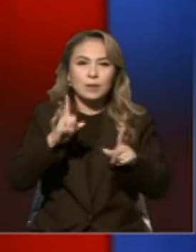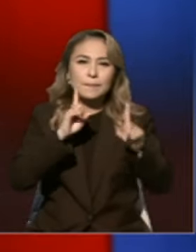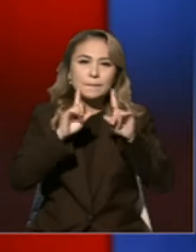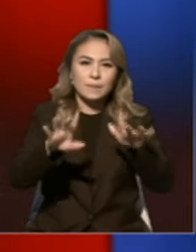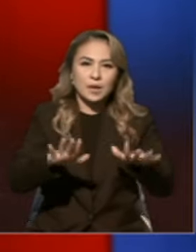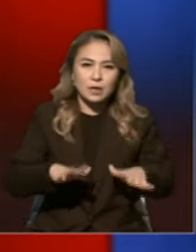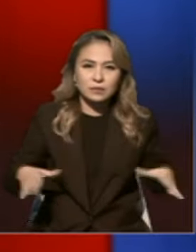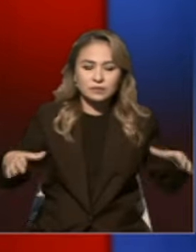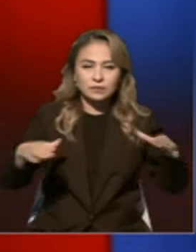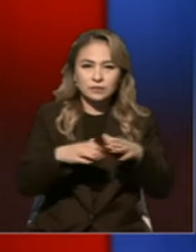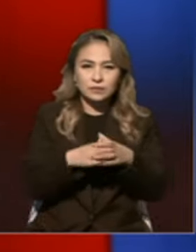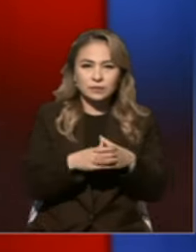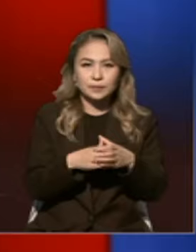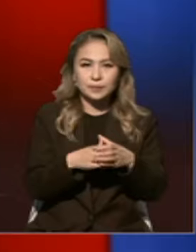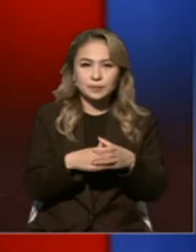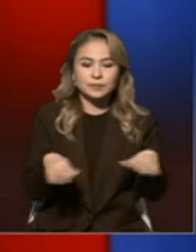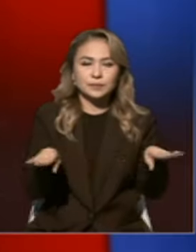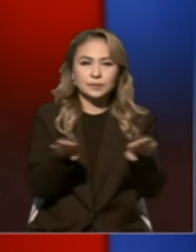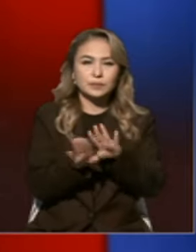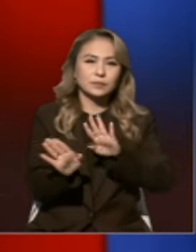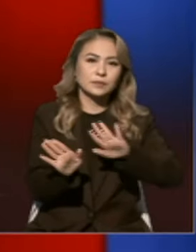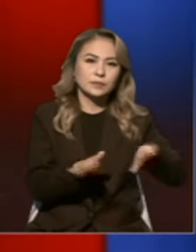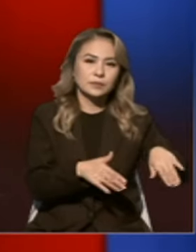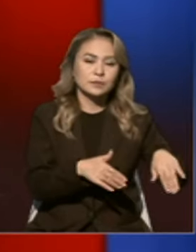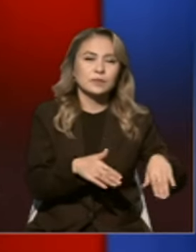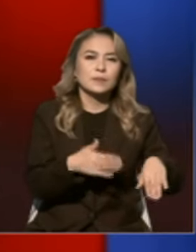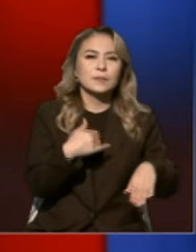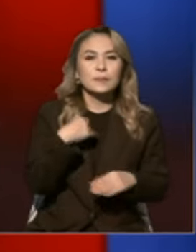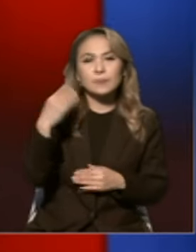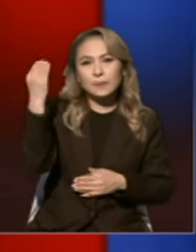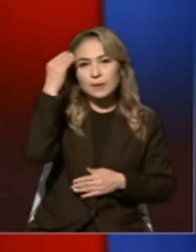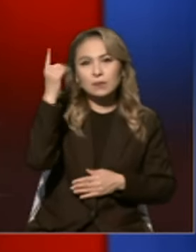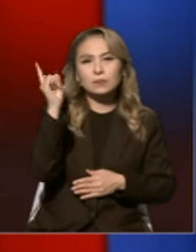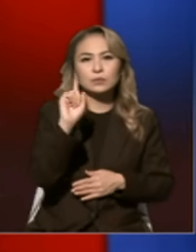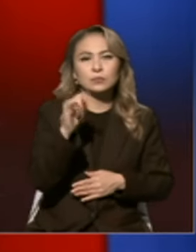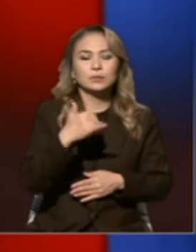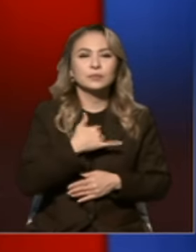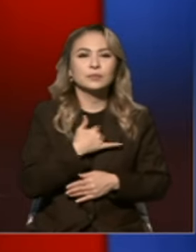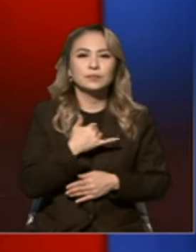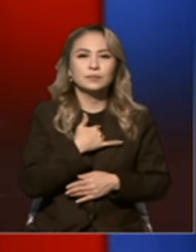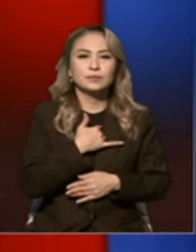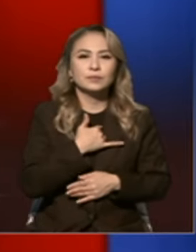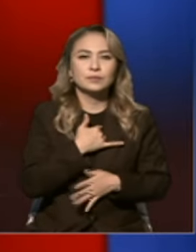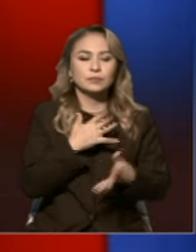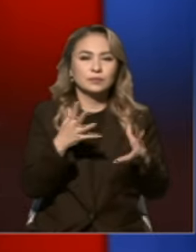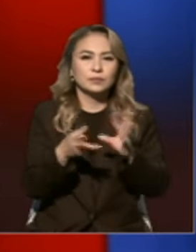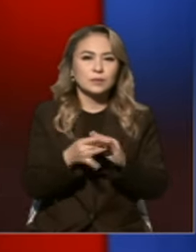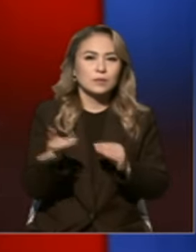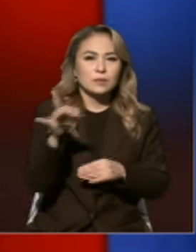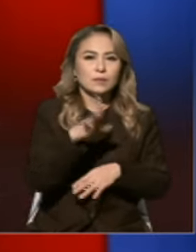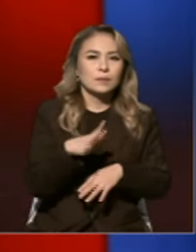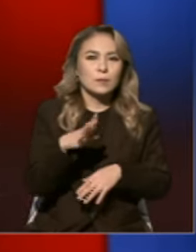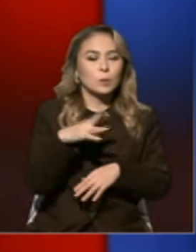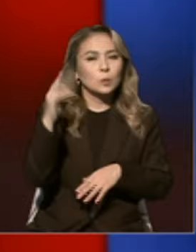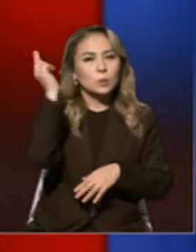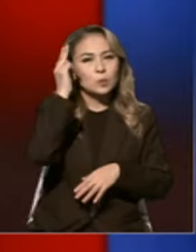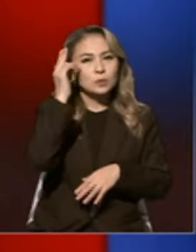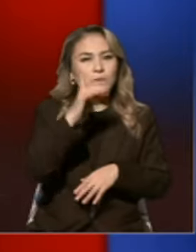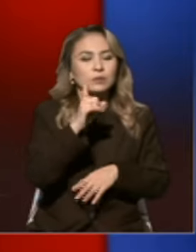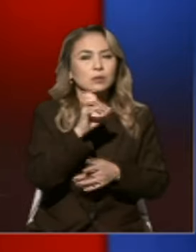өткіземіз. Алайда бұл жағдайдан кейін менің ойымша, мен ойлайтыным, біздің республикамыздың үкіметі үлкен сабақ алған